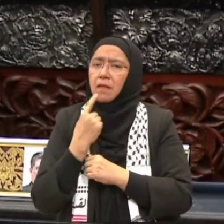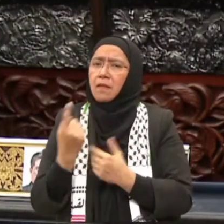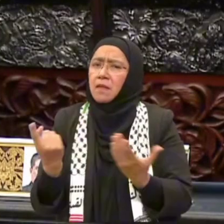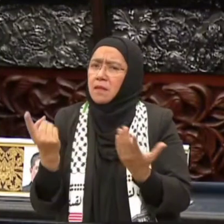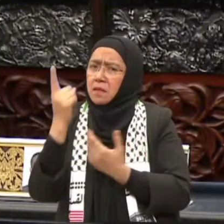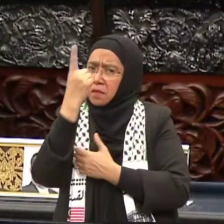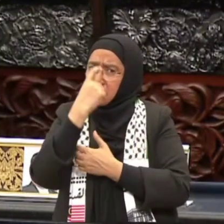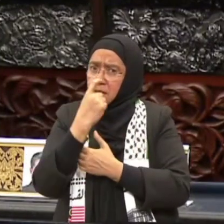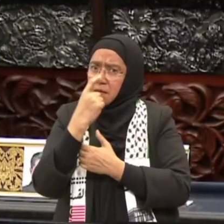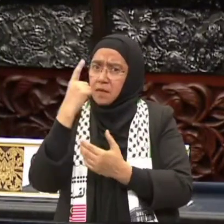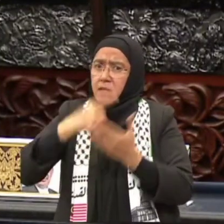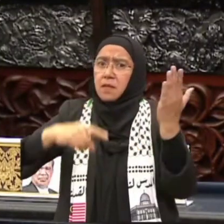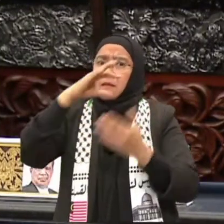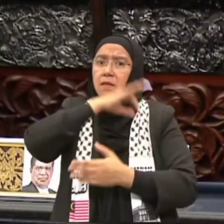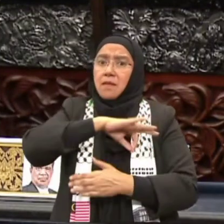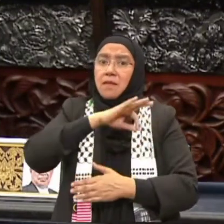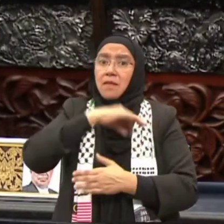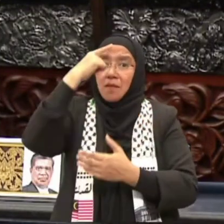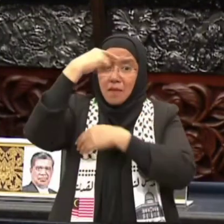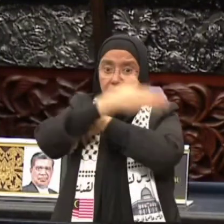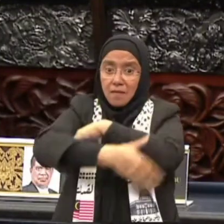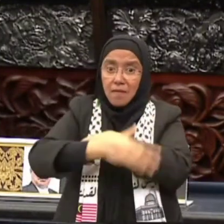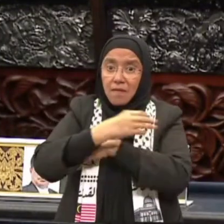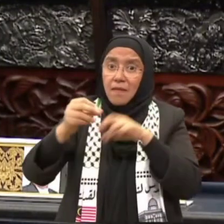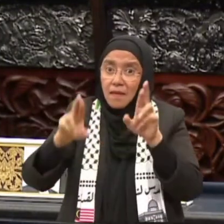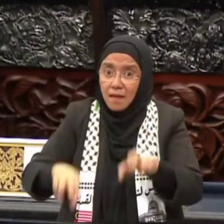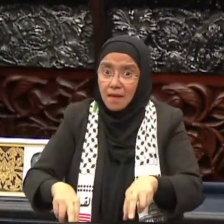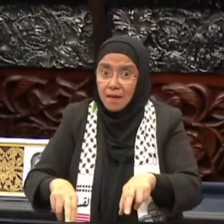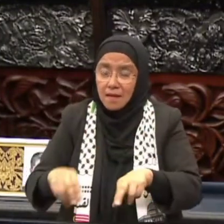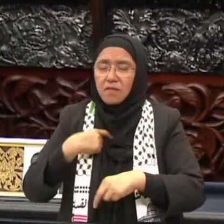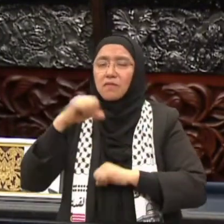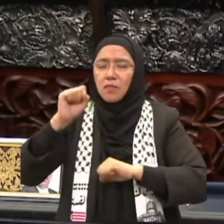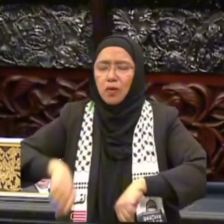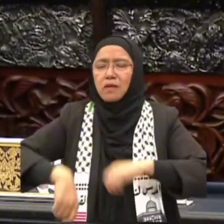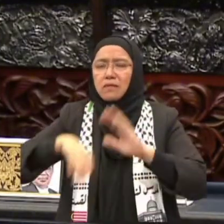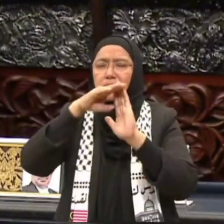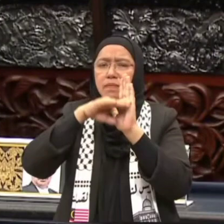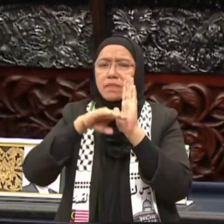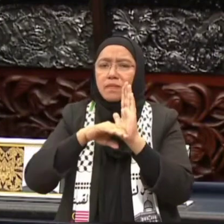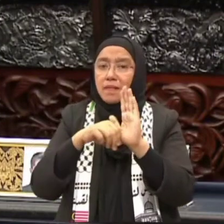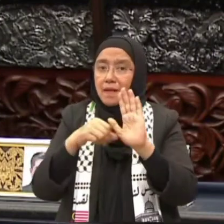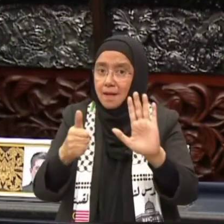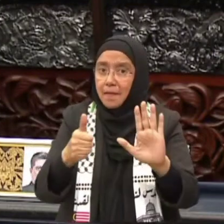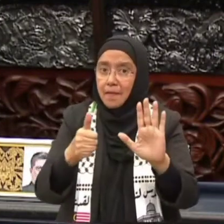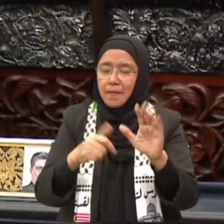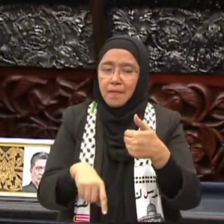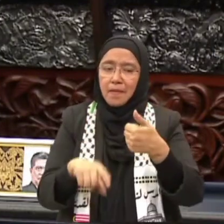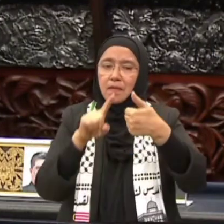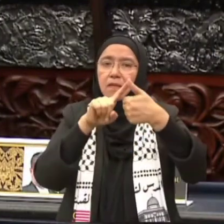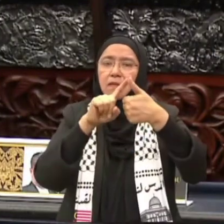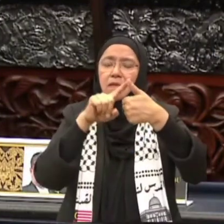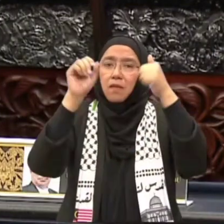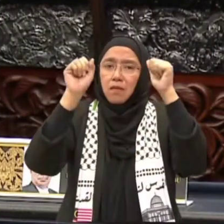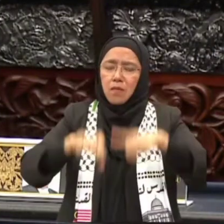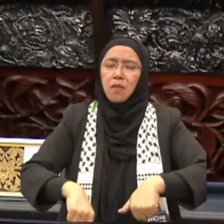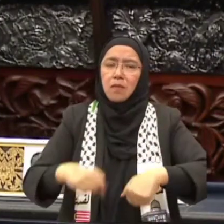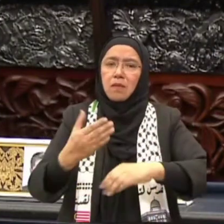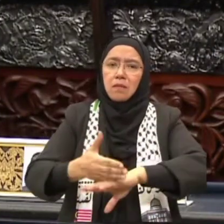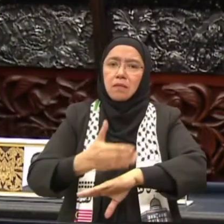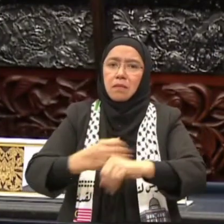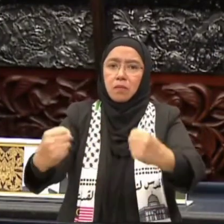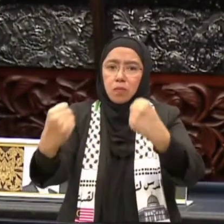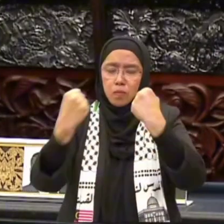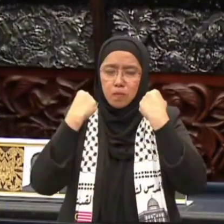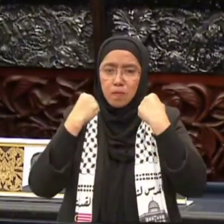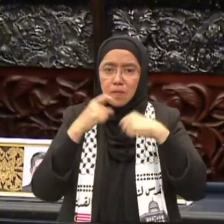boleh senaraikan 6 di sini. Pertama, ia akan mengukuhkan kedudukan fiskal negara untuk mencapai